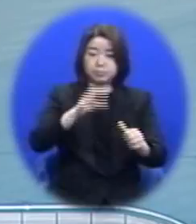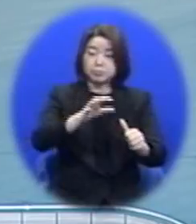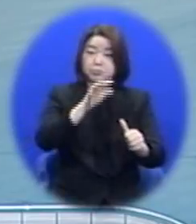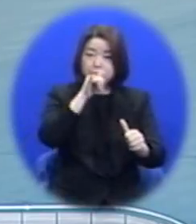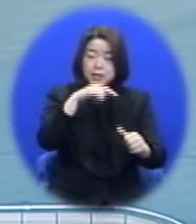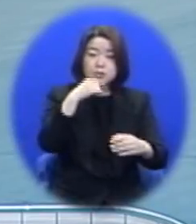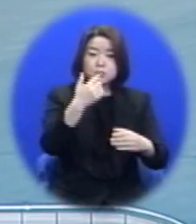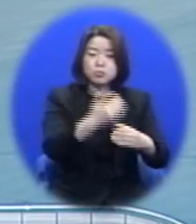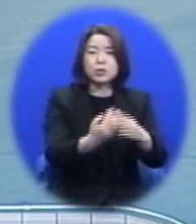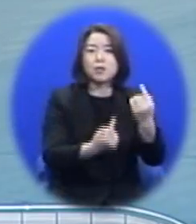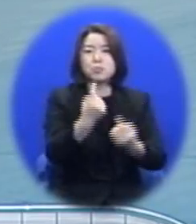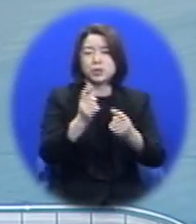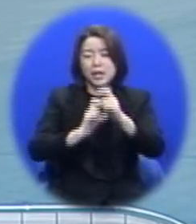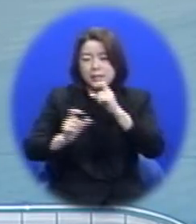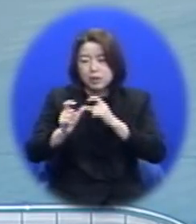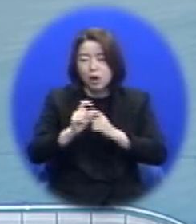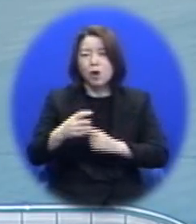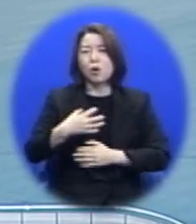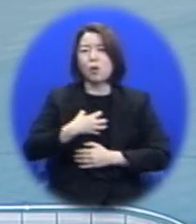무서운